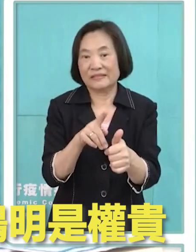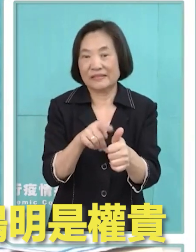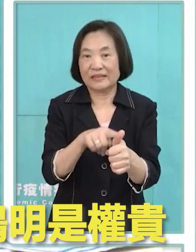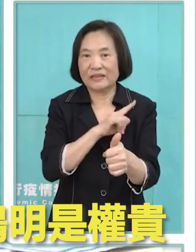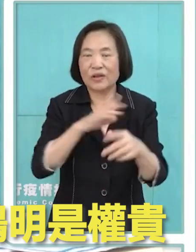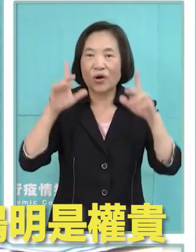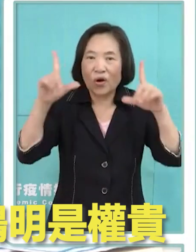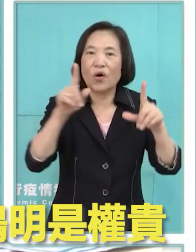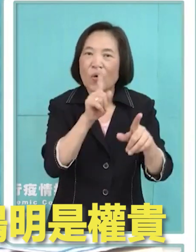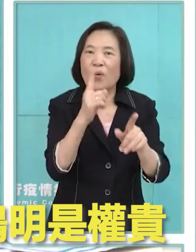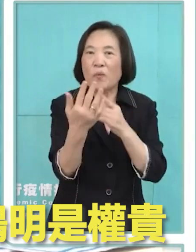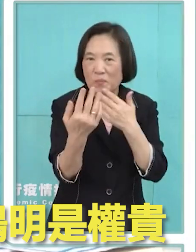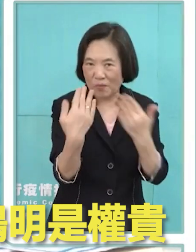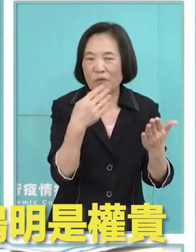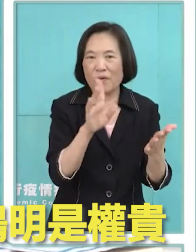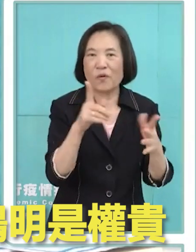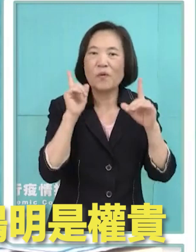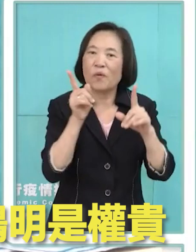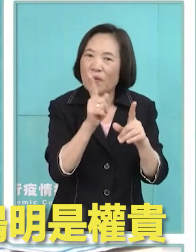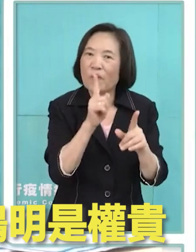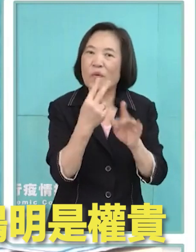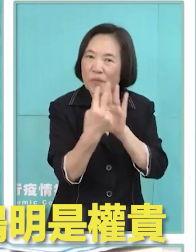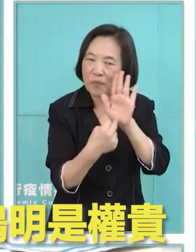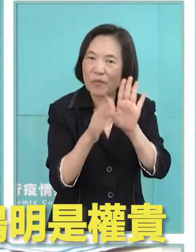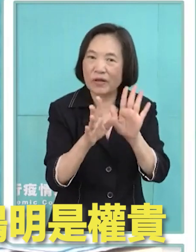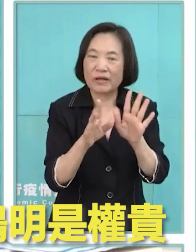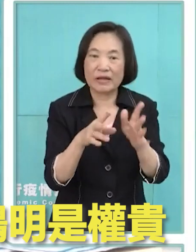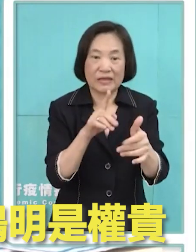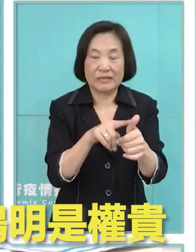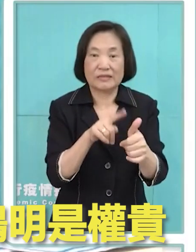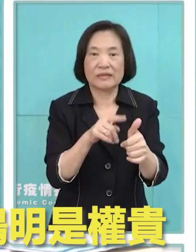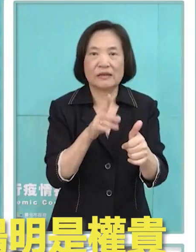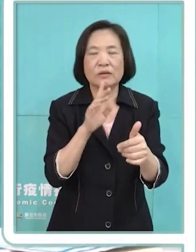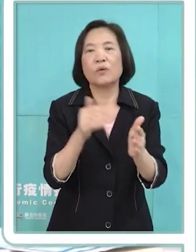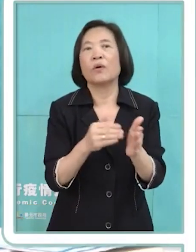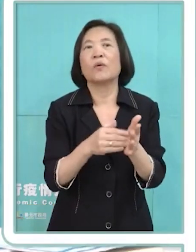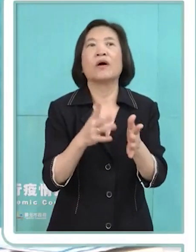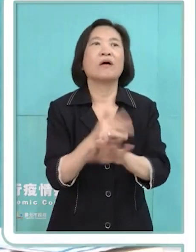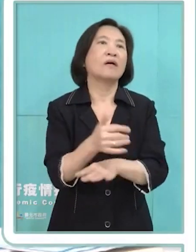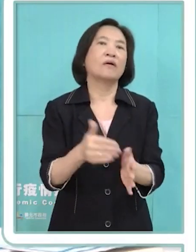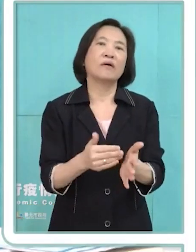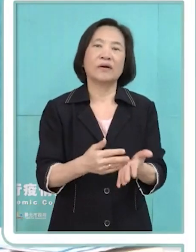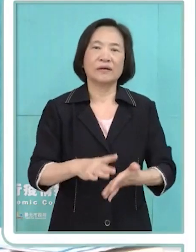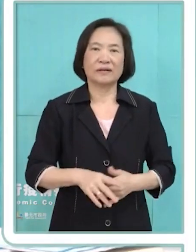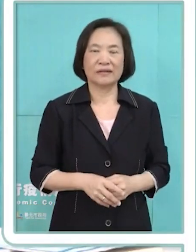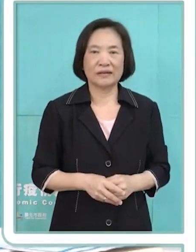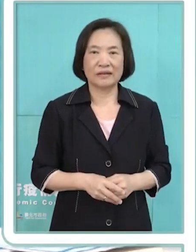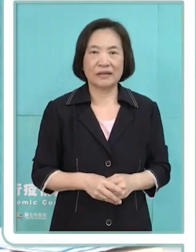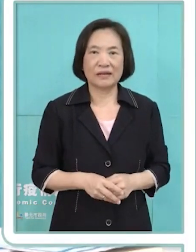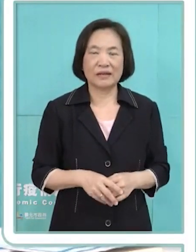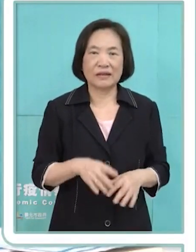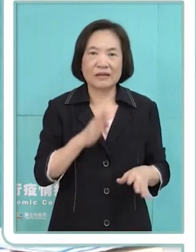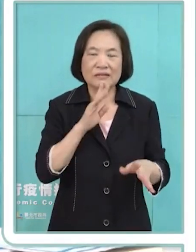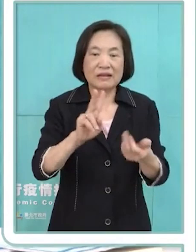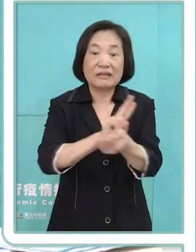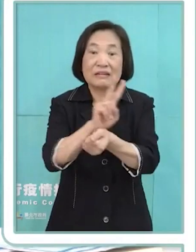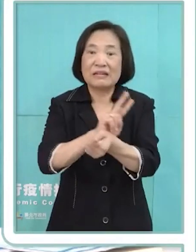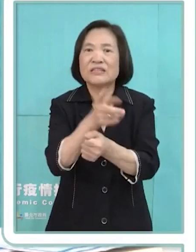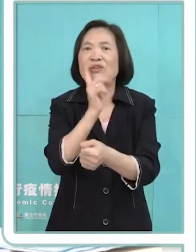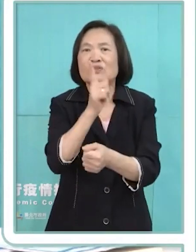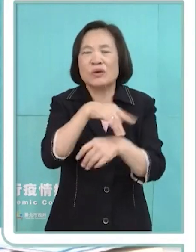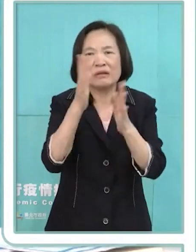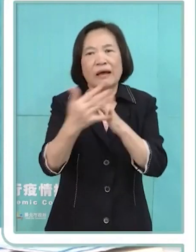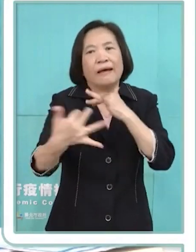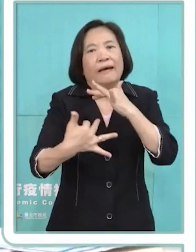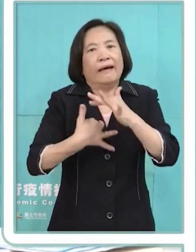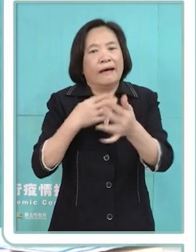己有出来澄清，哦，那一日新闻就过去了嘛。那林鹤鸣什么事都要扯到我，